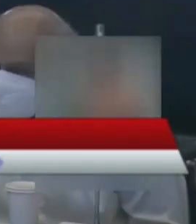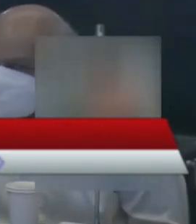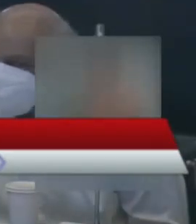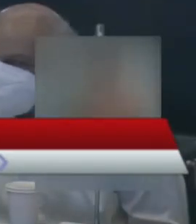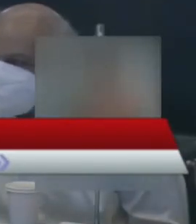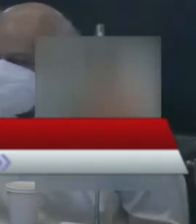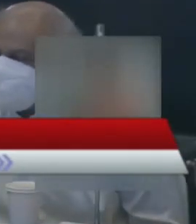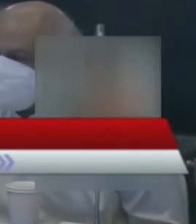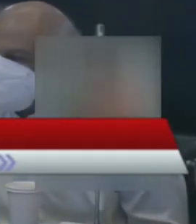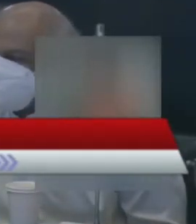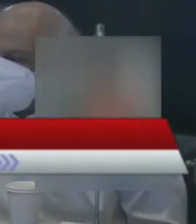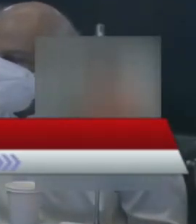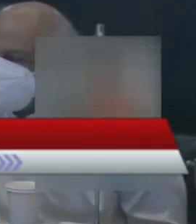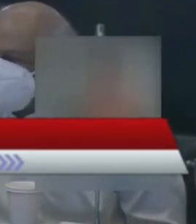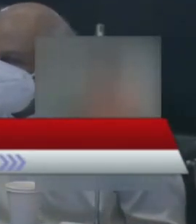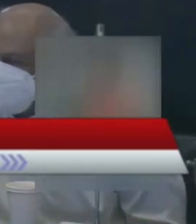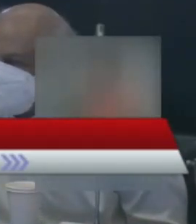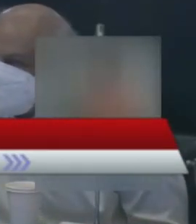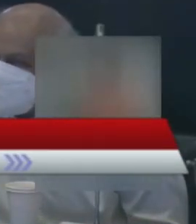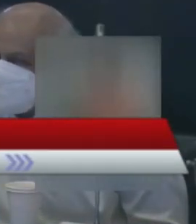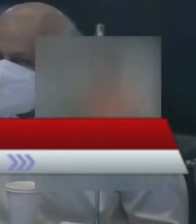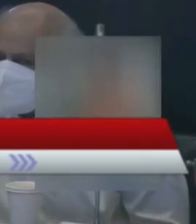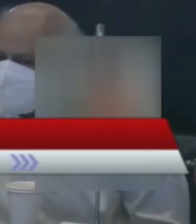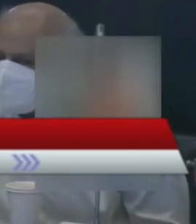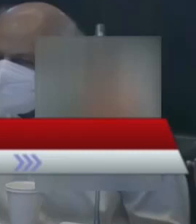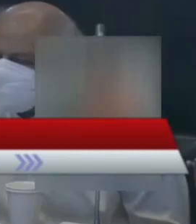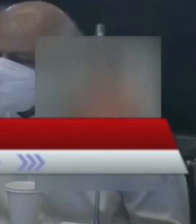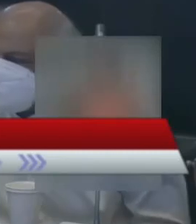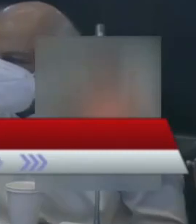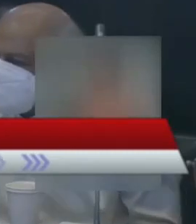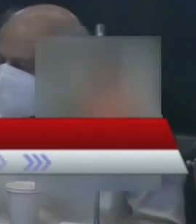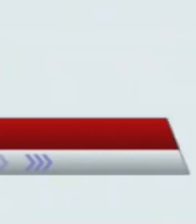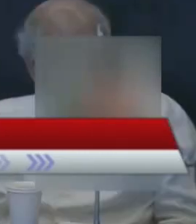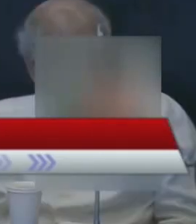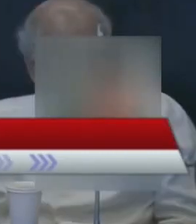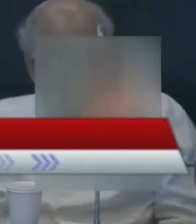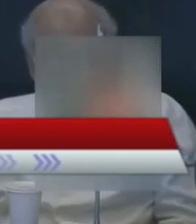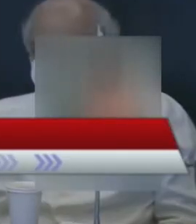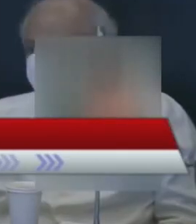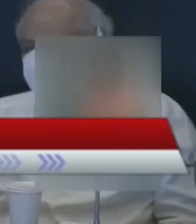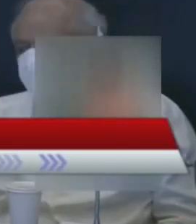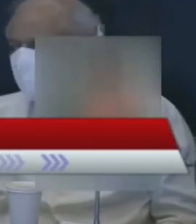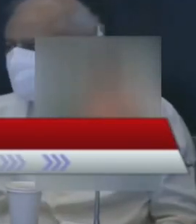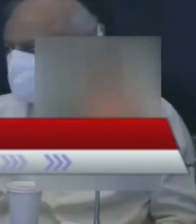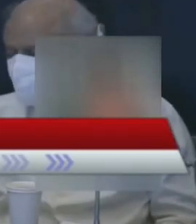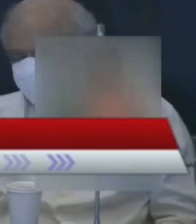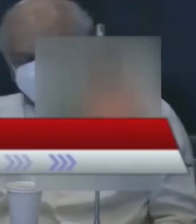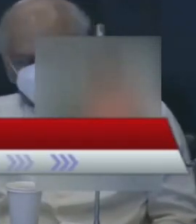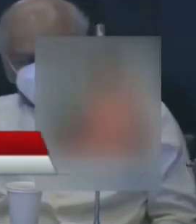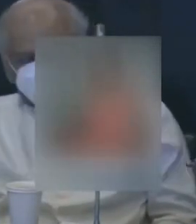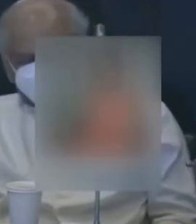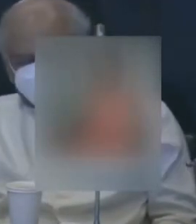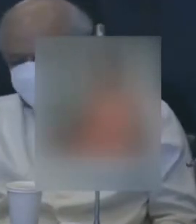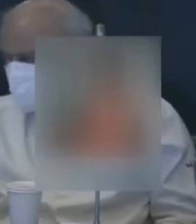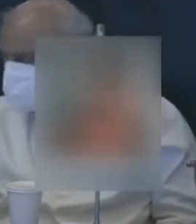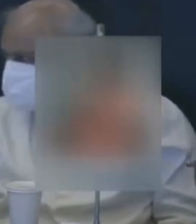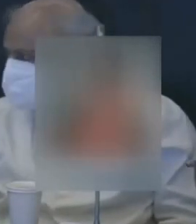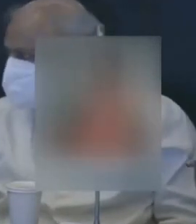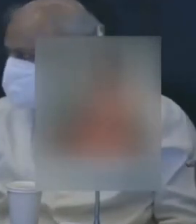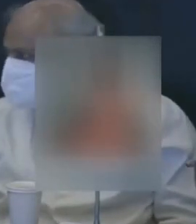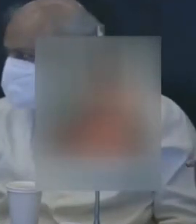මේ සියලු ප්‍රතිපත්ති සකස් කිරීම අනිවාර්යයෙන් නිවැරදි දත්ත මත සිදුවිය යුතුයි. විසයි විසික වසරේ සිදු කිරීම නියමිත තිබු